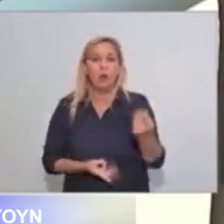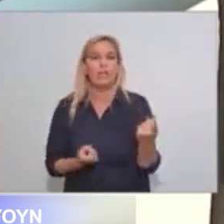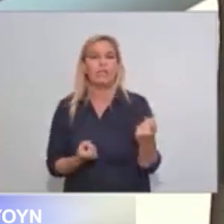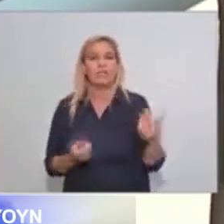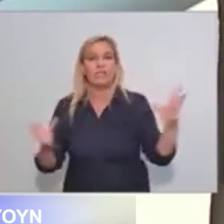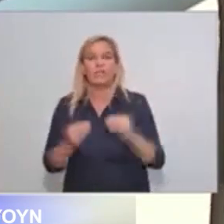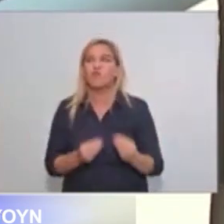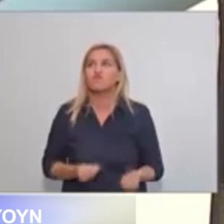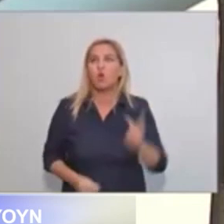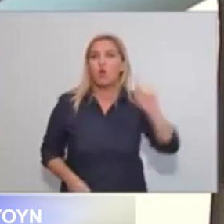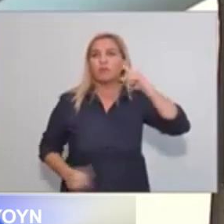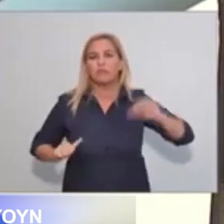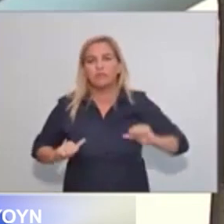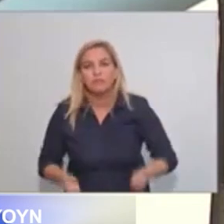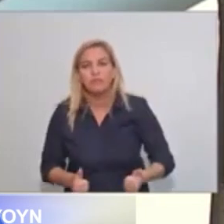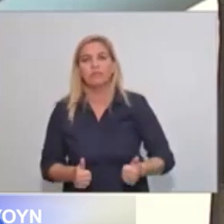και εξαγορές.